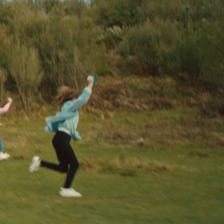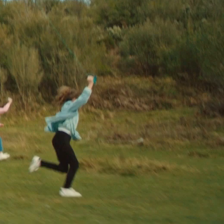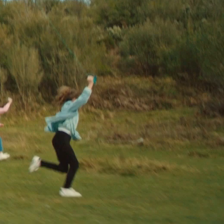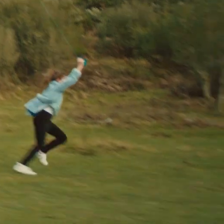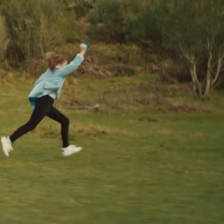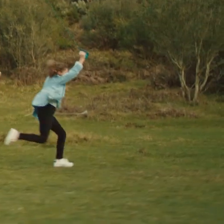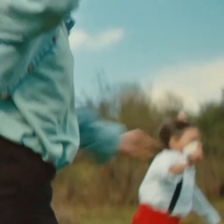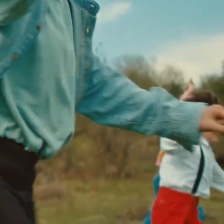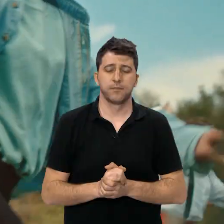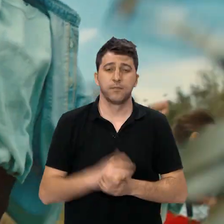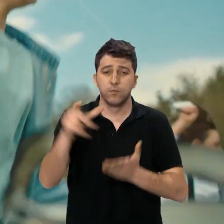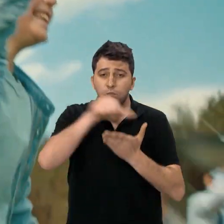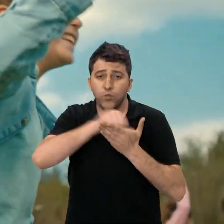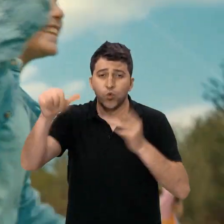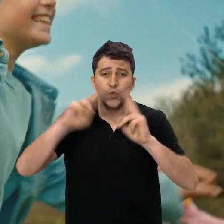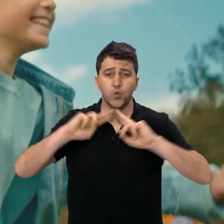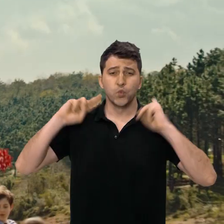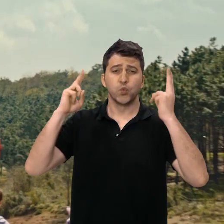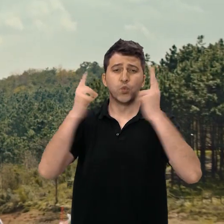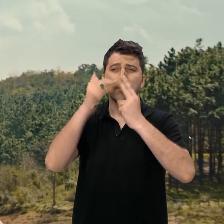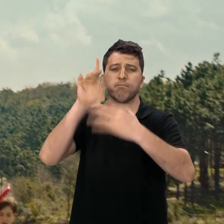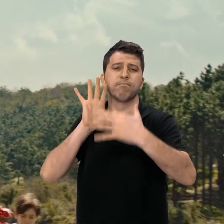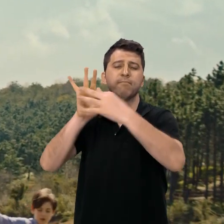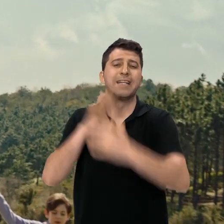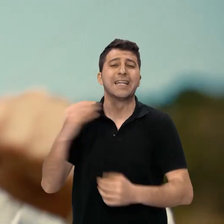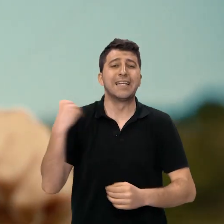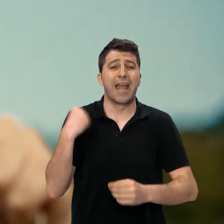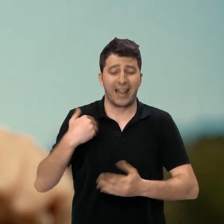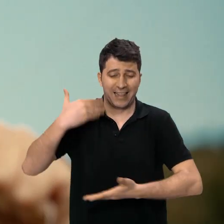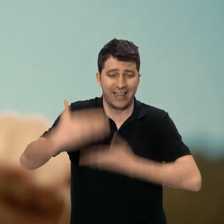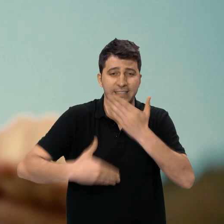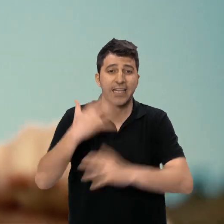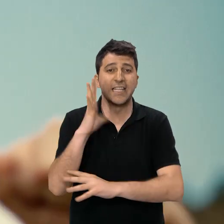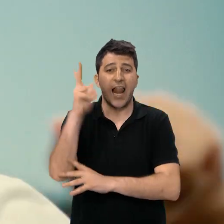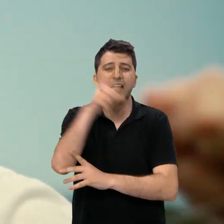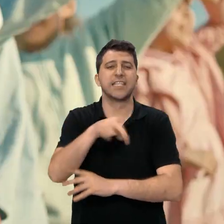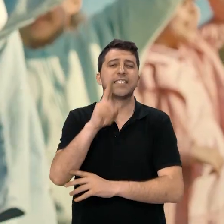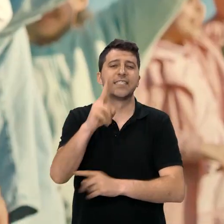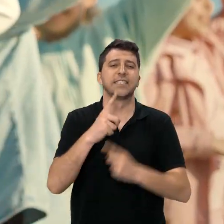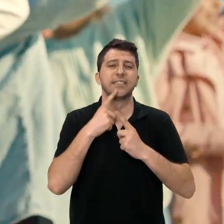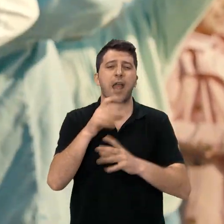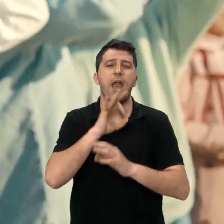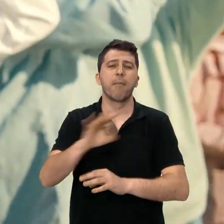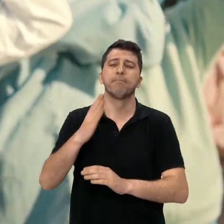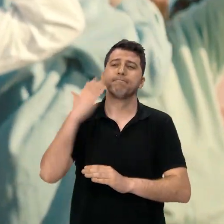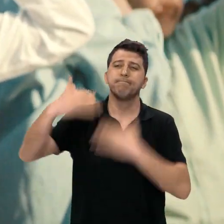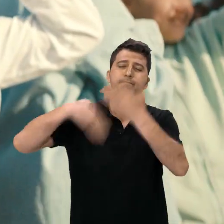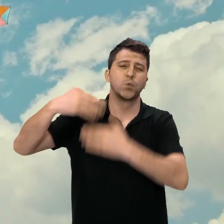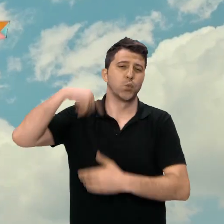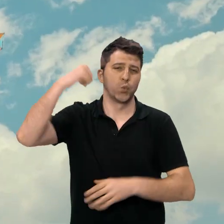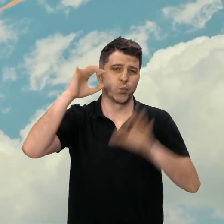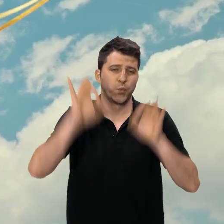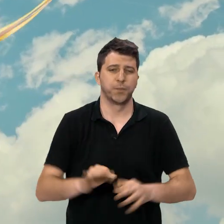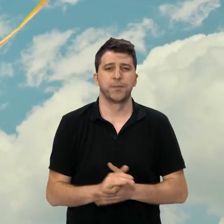uçurtmaların uçuruyor şu dünyayı ulaşmış yeni nesil gelecek sizindir ileriye bakarmış çocuklar